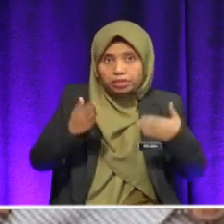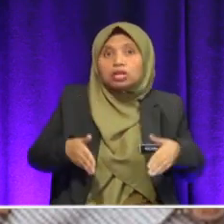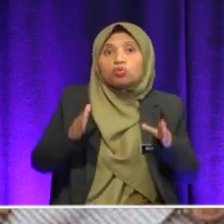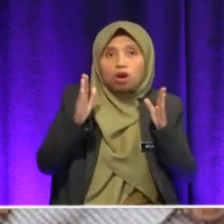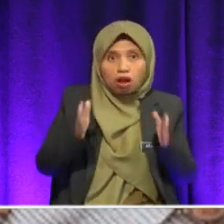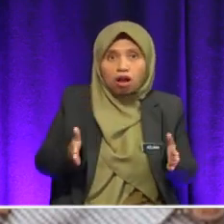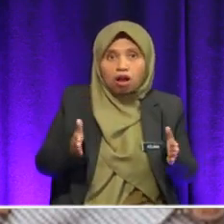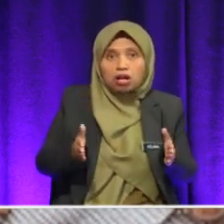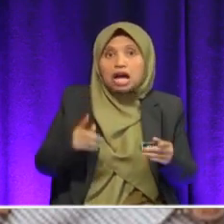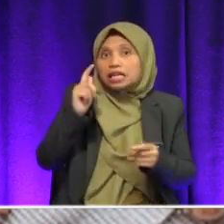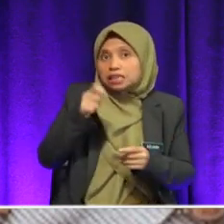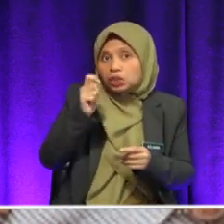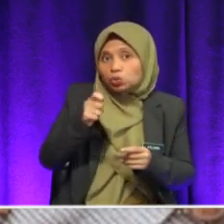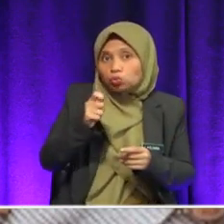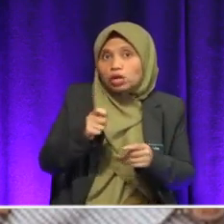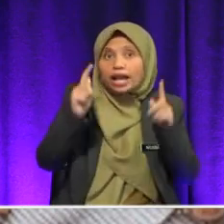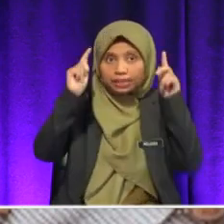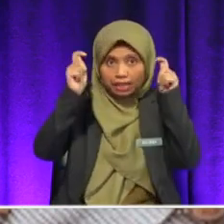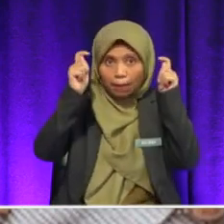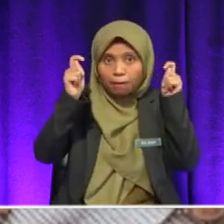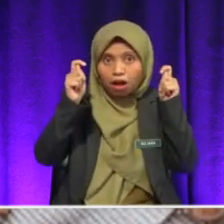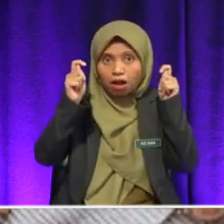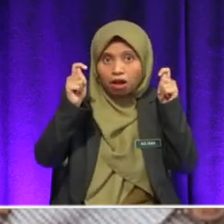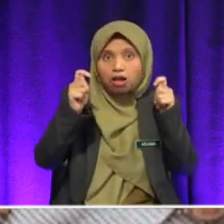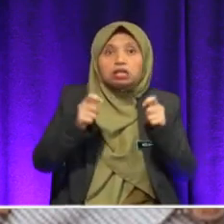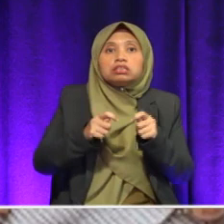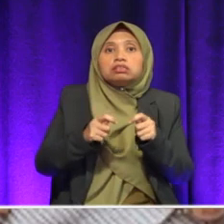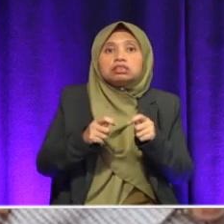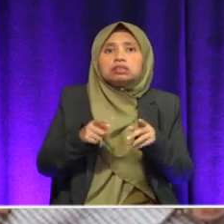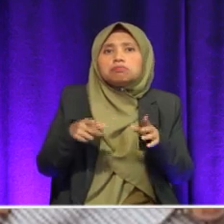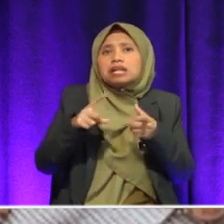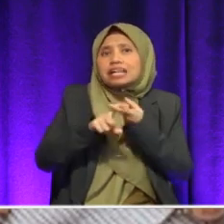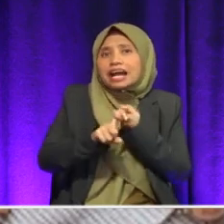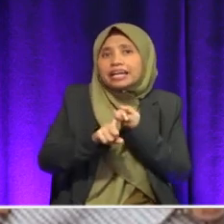kedua Tentukan tema dan juga konsep tema digital